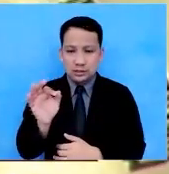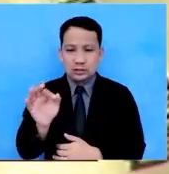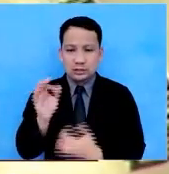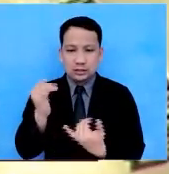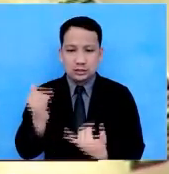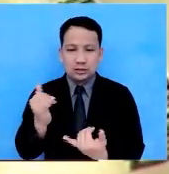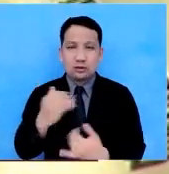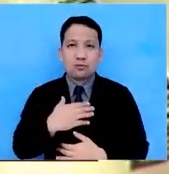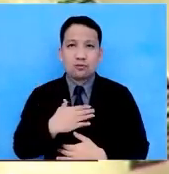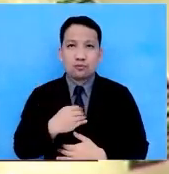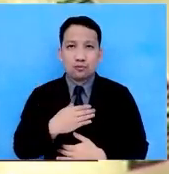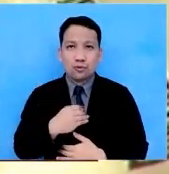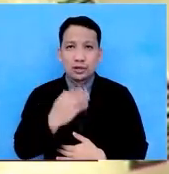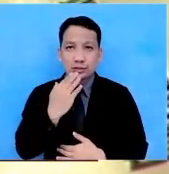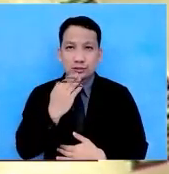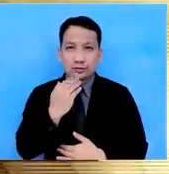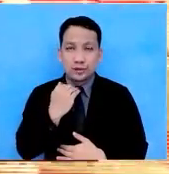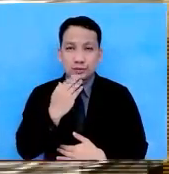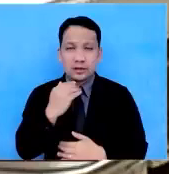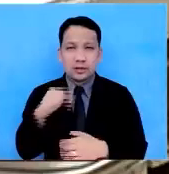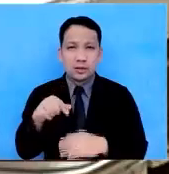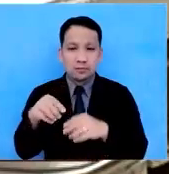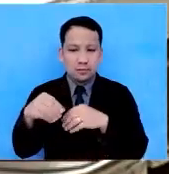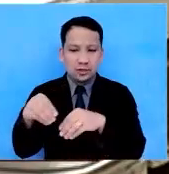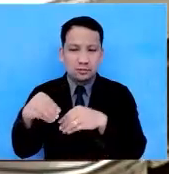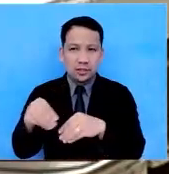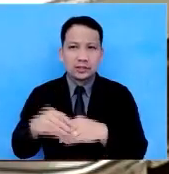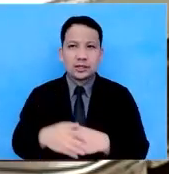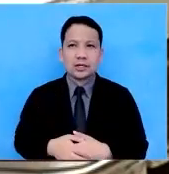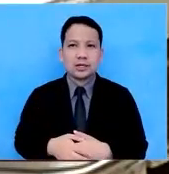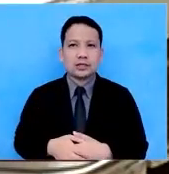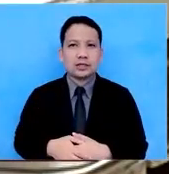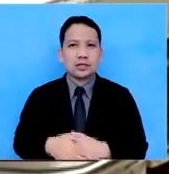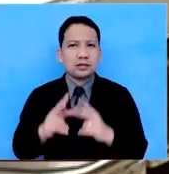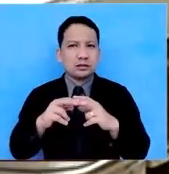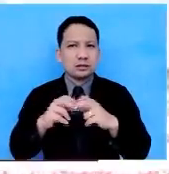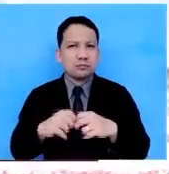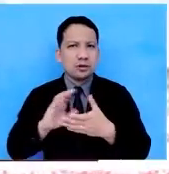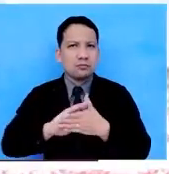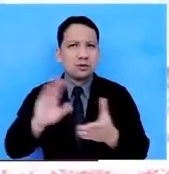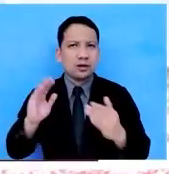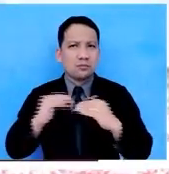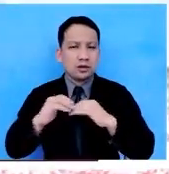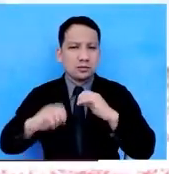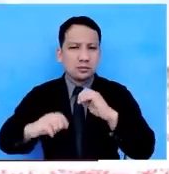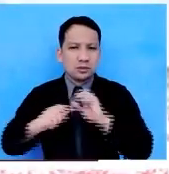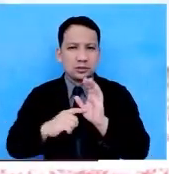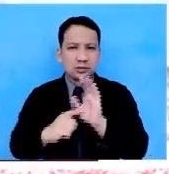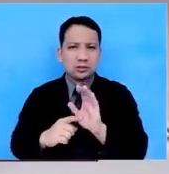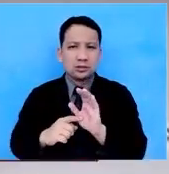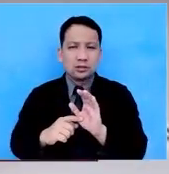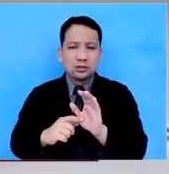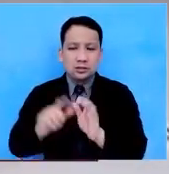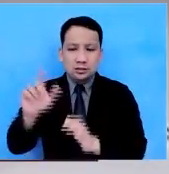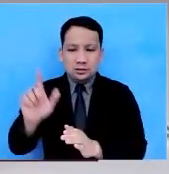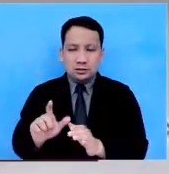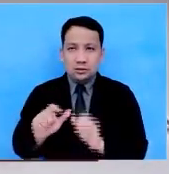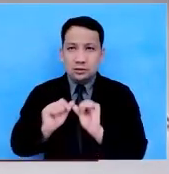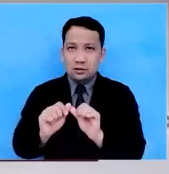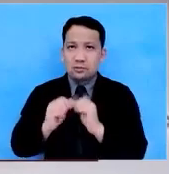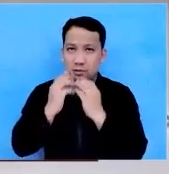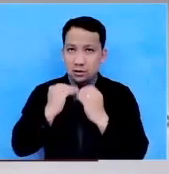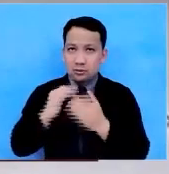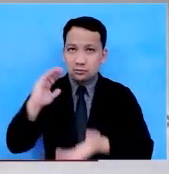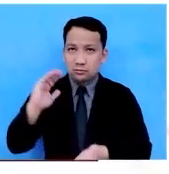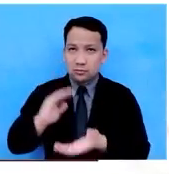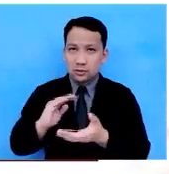ang presyo ng refined sugar sa merkado. Kung tutuusin, malaki-laki pa ang kailangang ibaba ng presyo ng asukal para makahinga ng